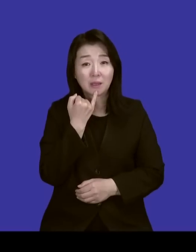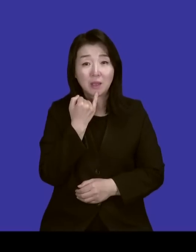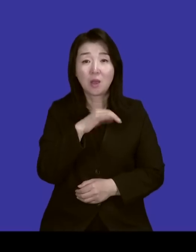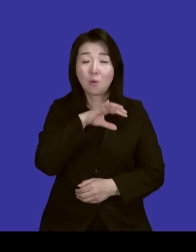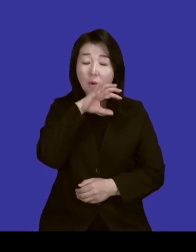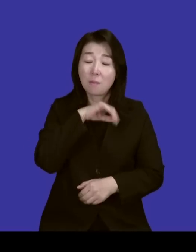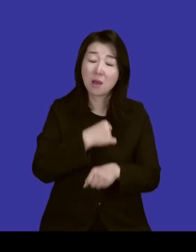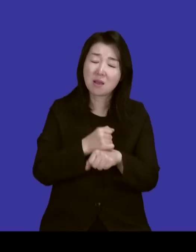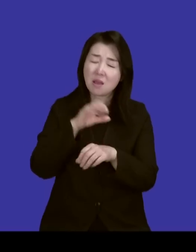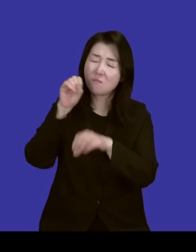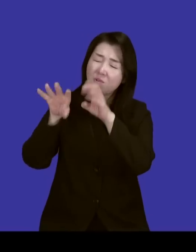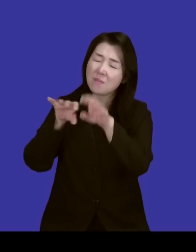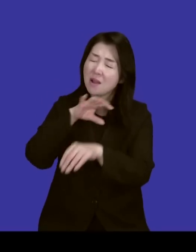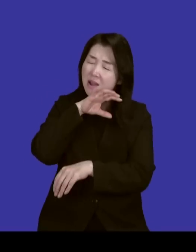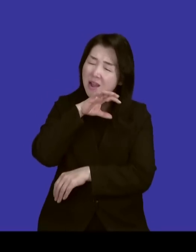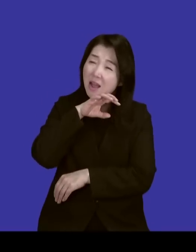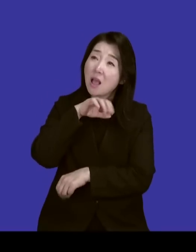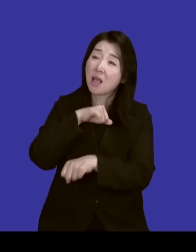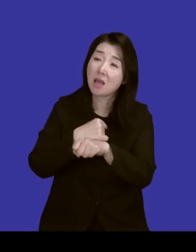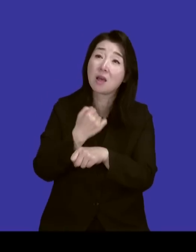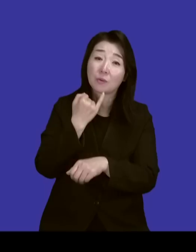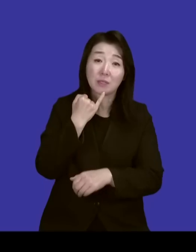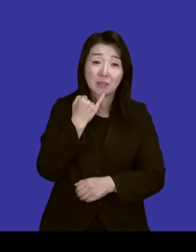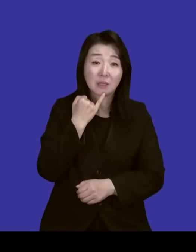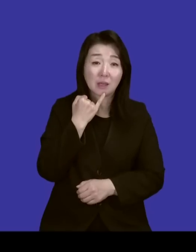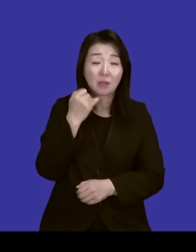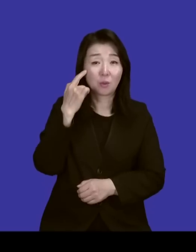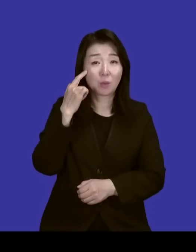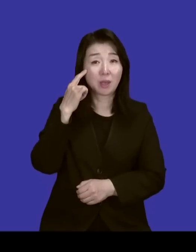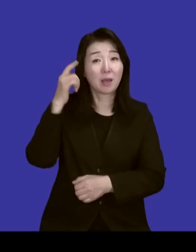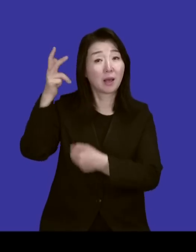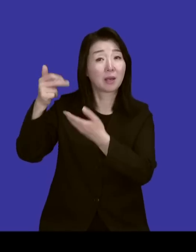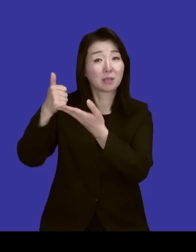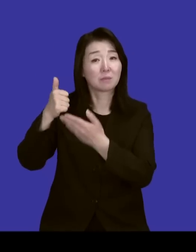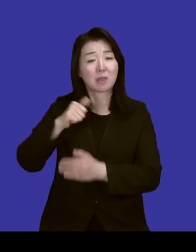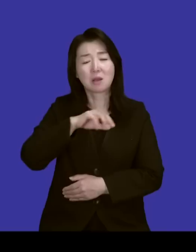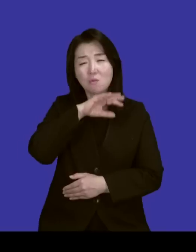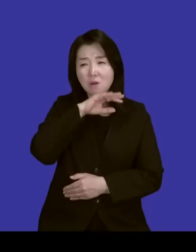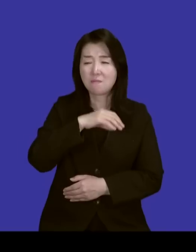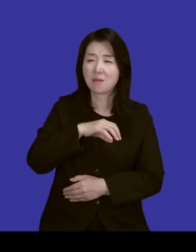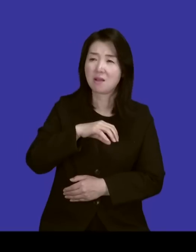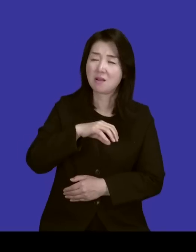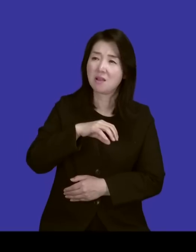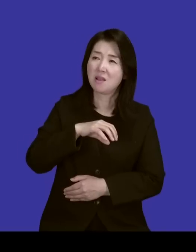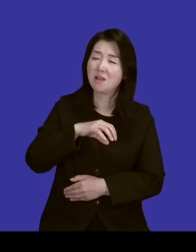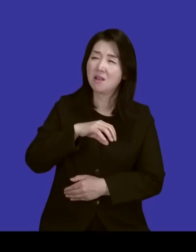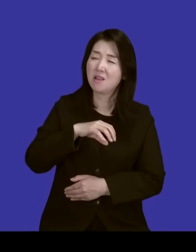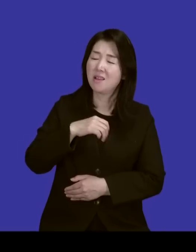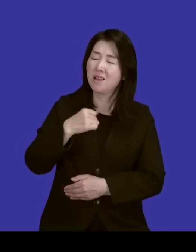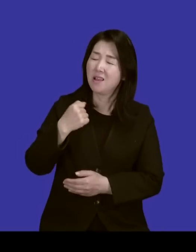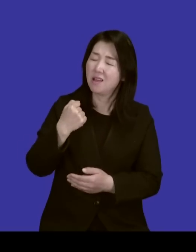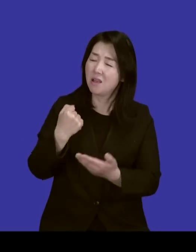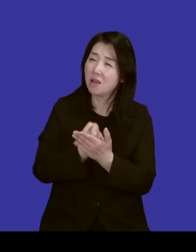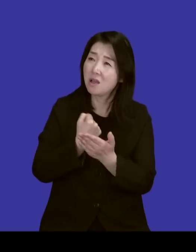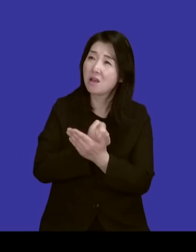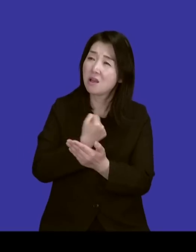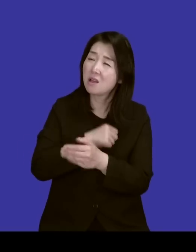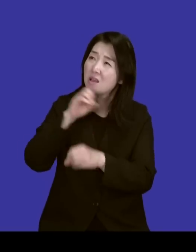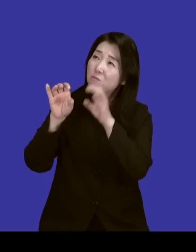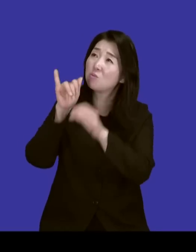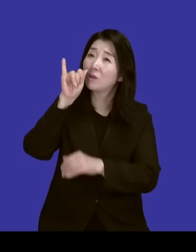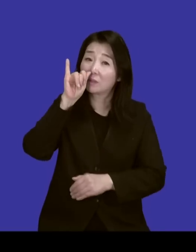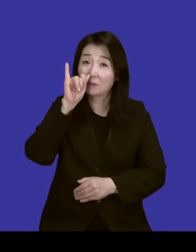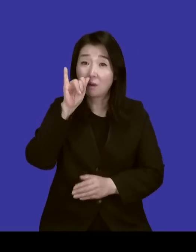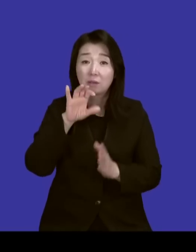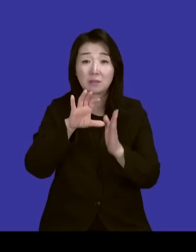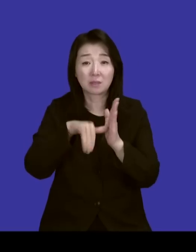원망하고 불평해도 괜찮아. 그러니까 우리 하나님은 우리가 어떤 원망과 불평을 해도 그 원망과